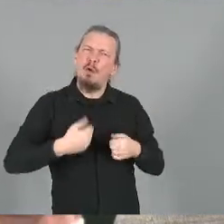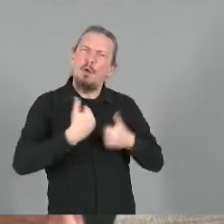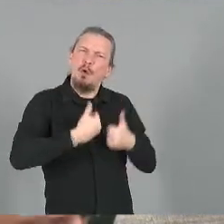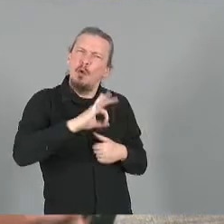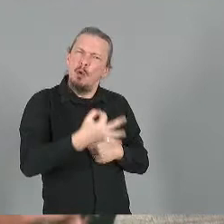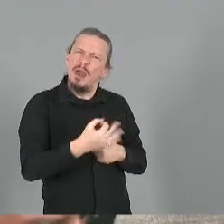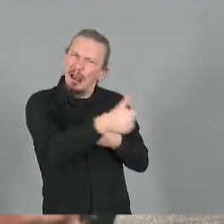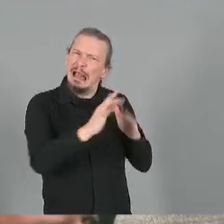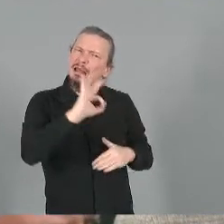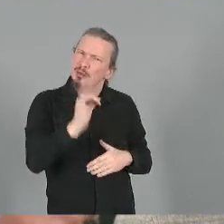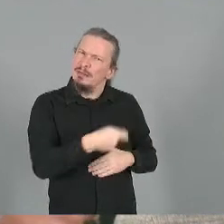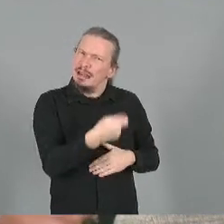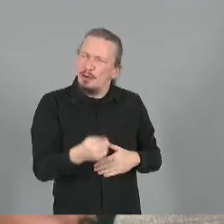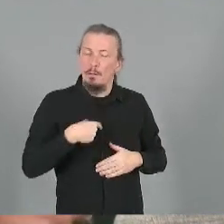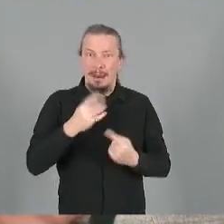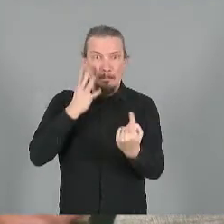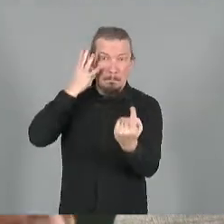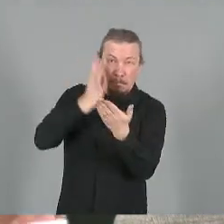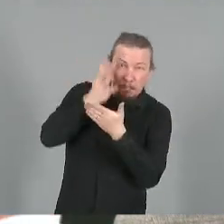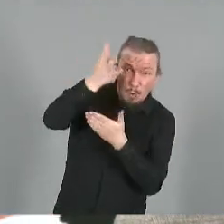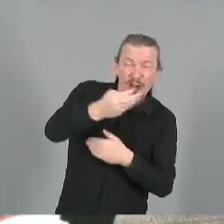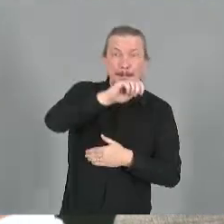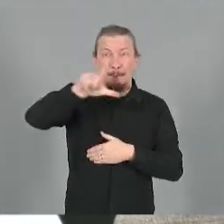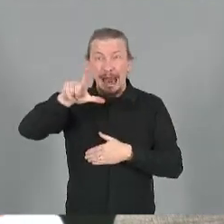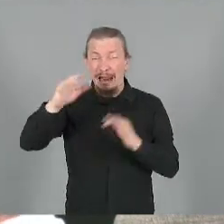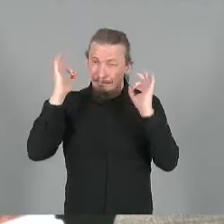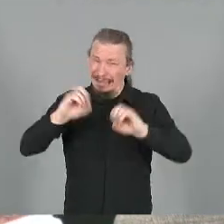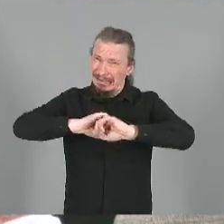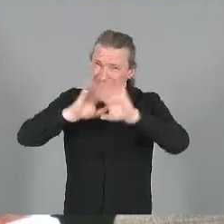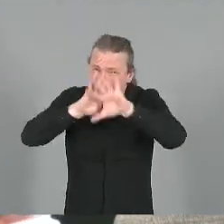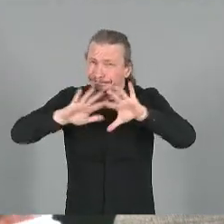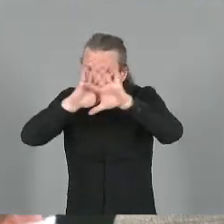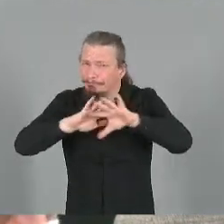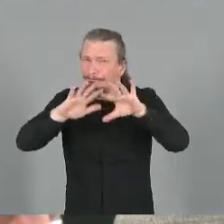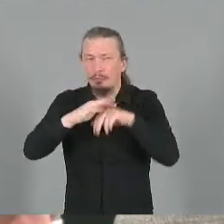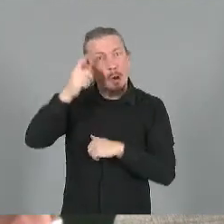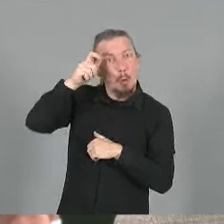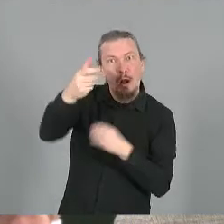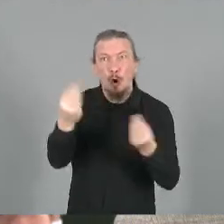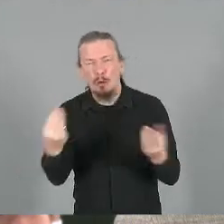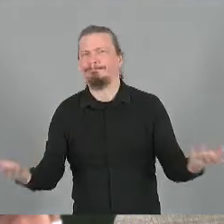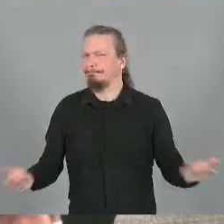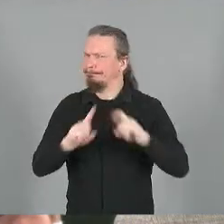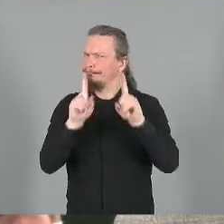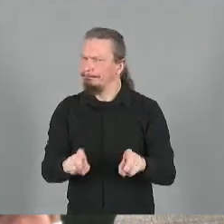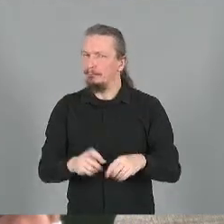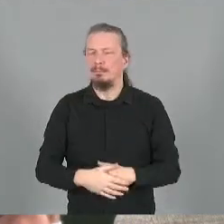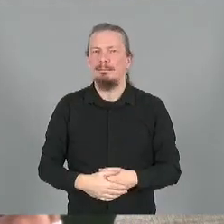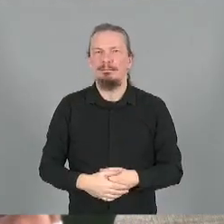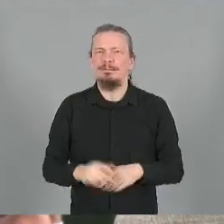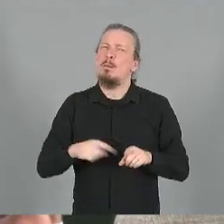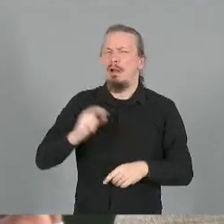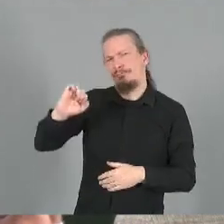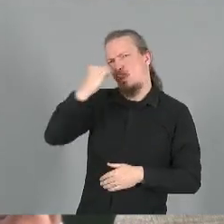la lisibilité du projet métropolitain, voire abîme sa cohérence. Enfin, nous regrettons, et cela a déjà été dit, qu'à ce